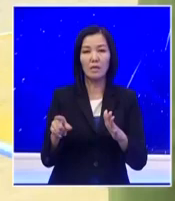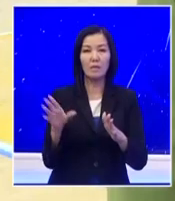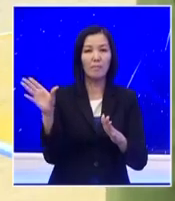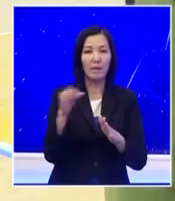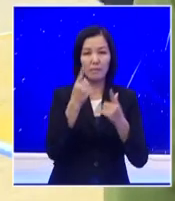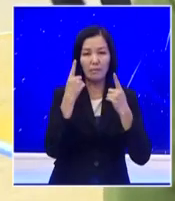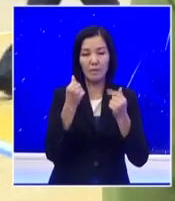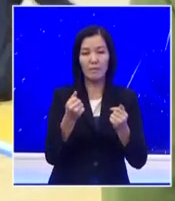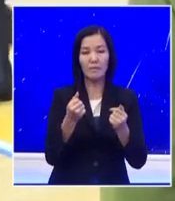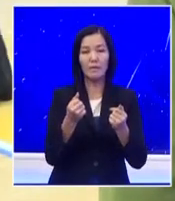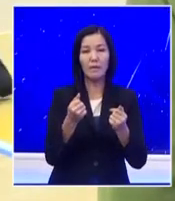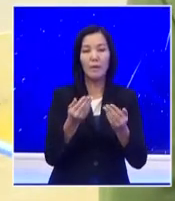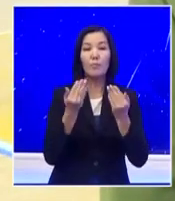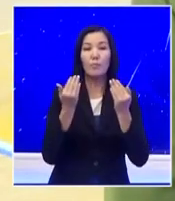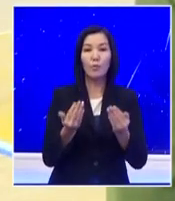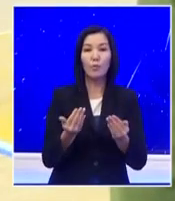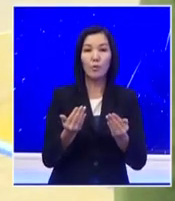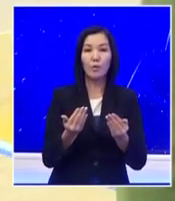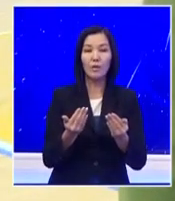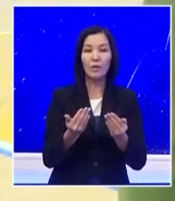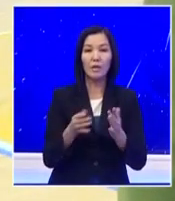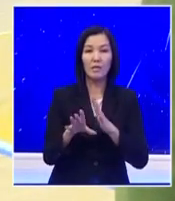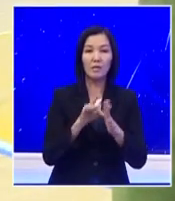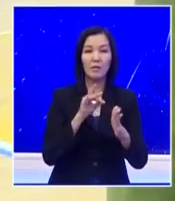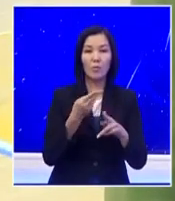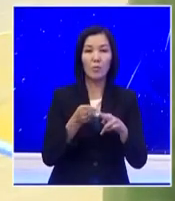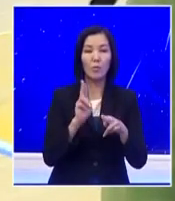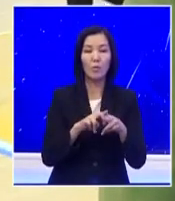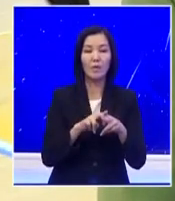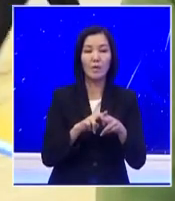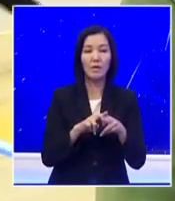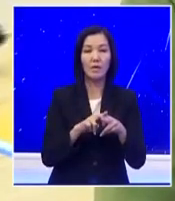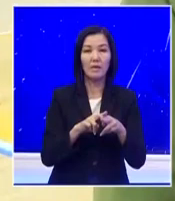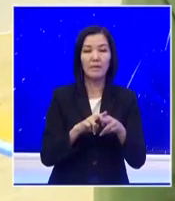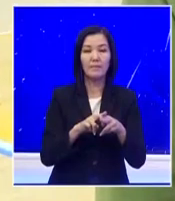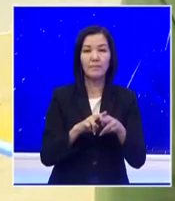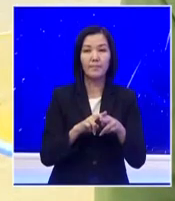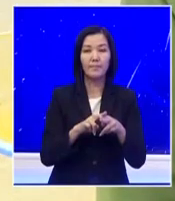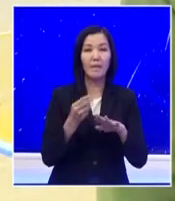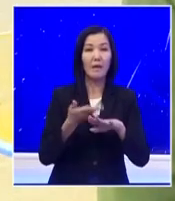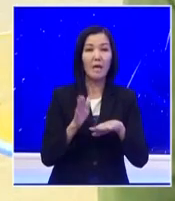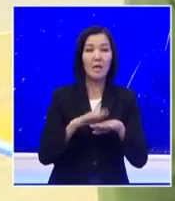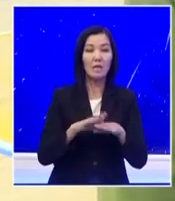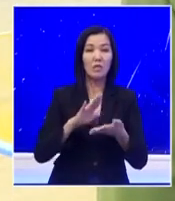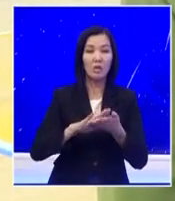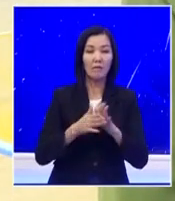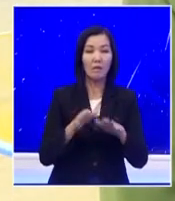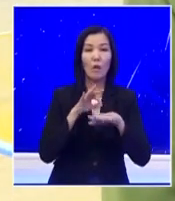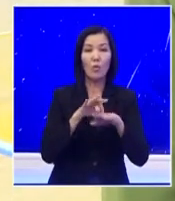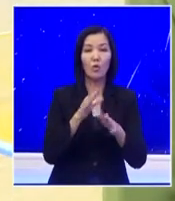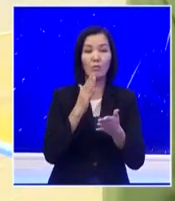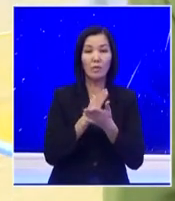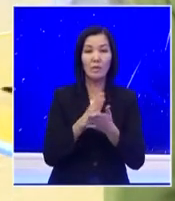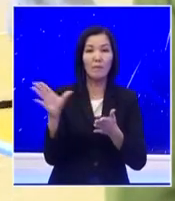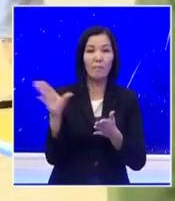бәріміз де білеміз. Бүгінгі саяси науқан өте бір осындай бір қиын жағдайда өтіп жатыр, бірақ